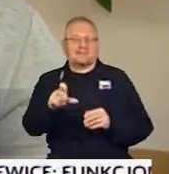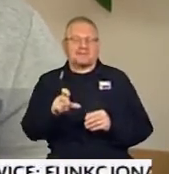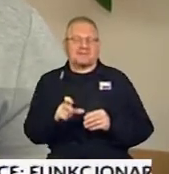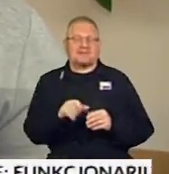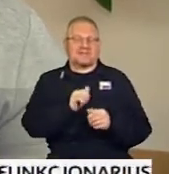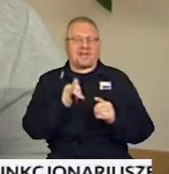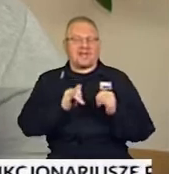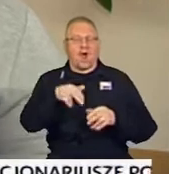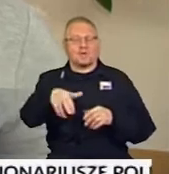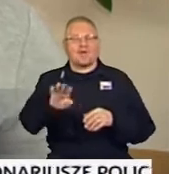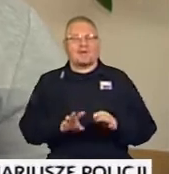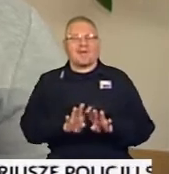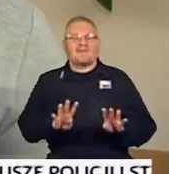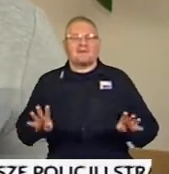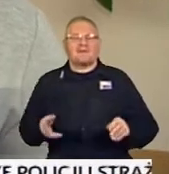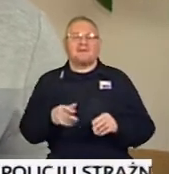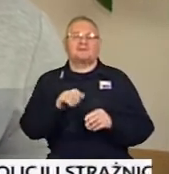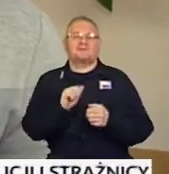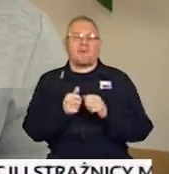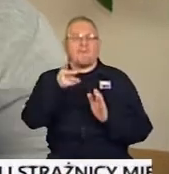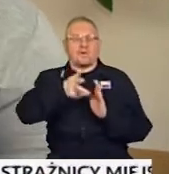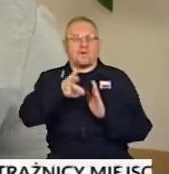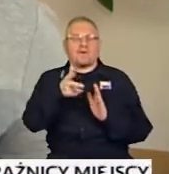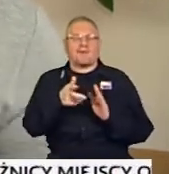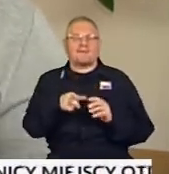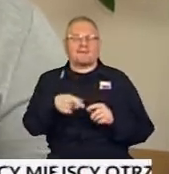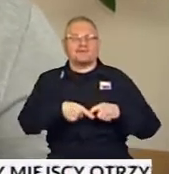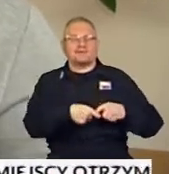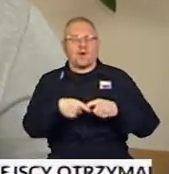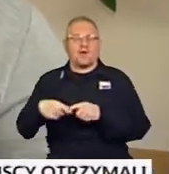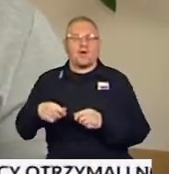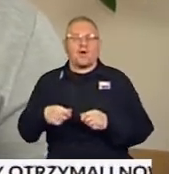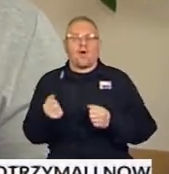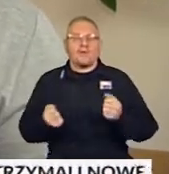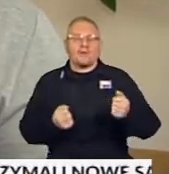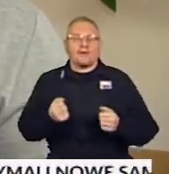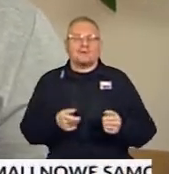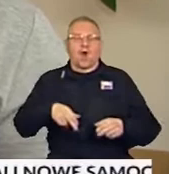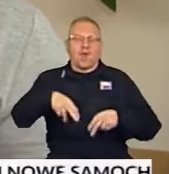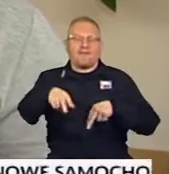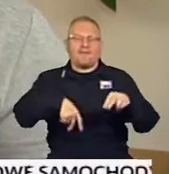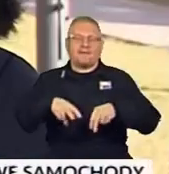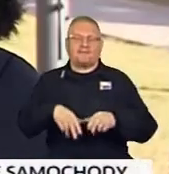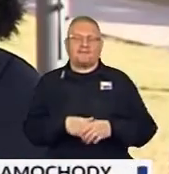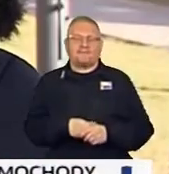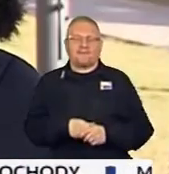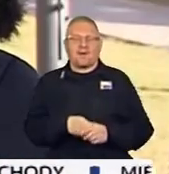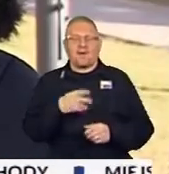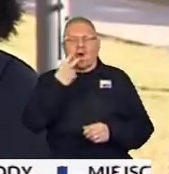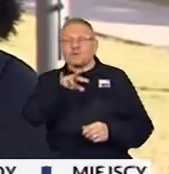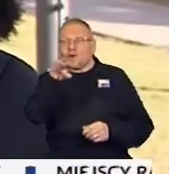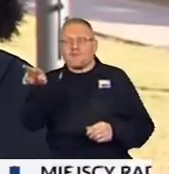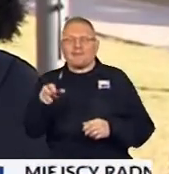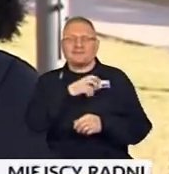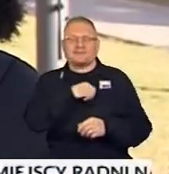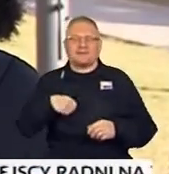chodzi o trawniki, no bądźmy sobie szczerzy, są monitorowane głównie te ciągi komunikacyjne, czyli gdzieś tam chodniki, a nie trawniki. Rozglądamy się, mamy